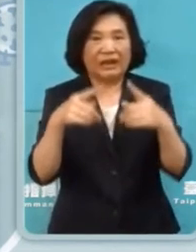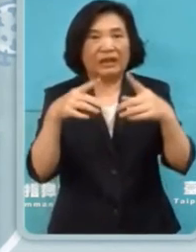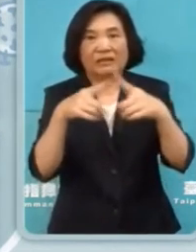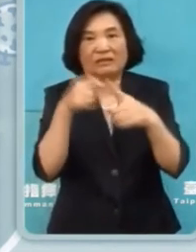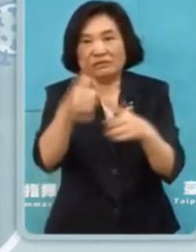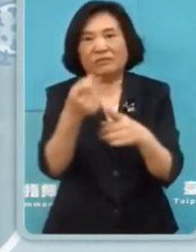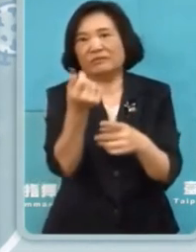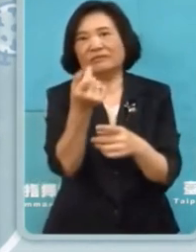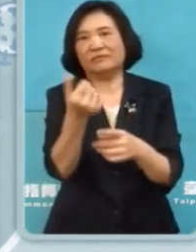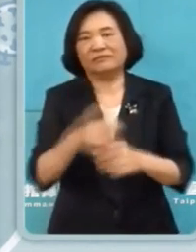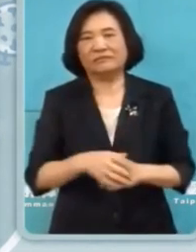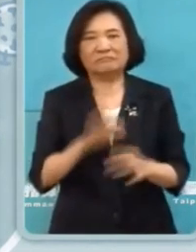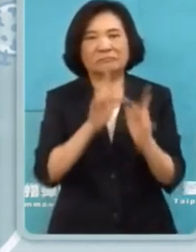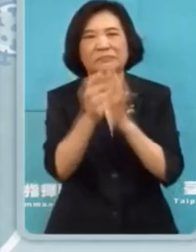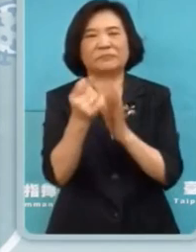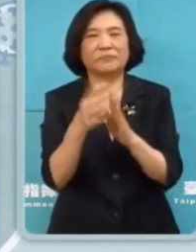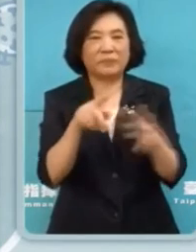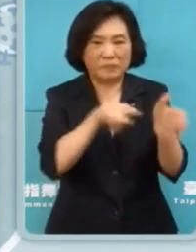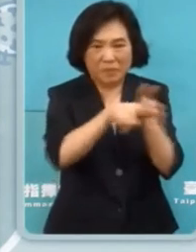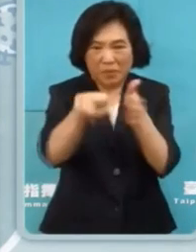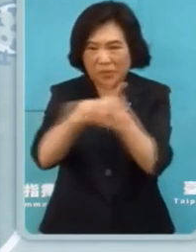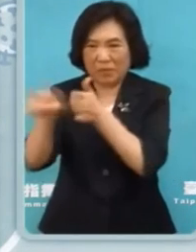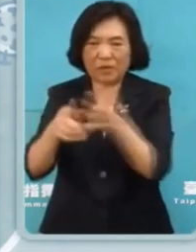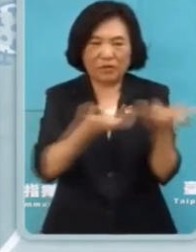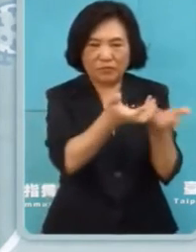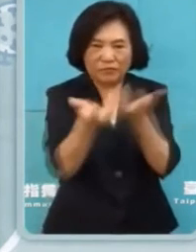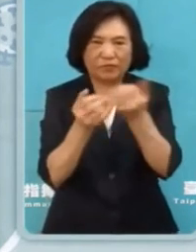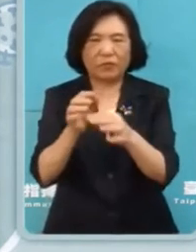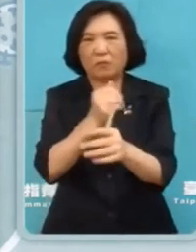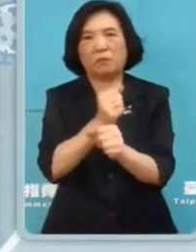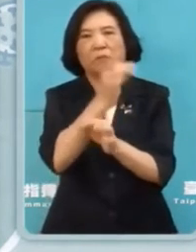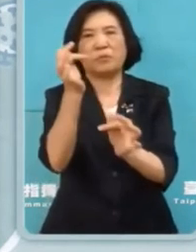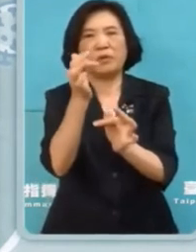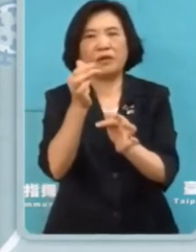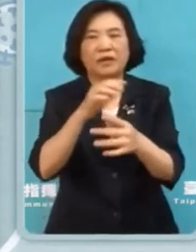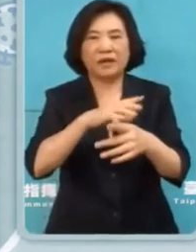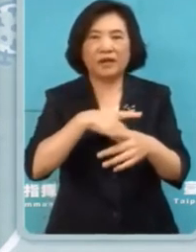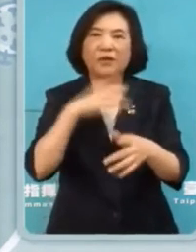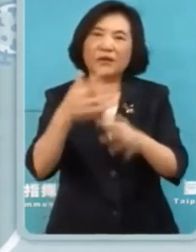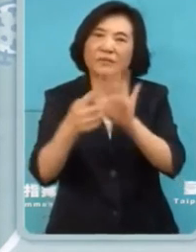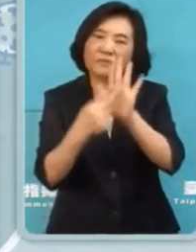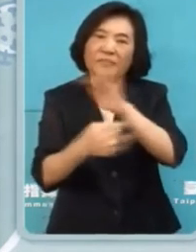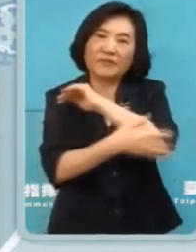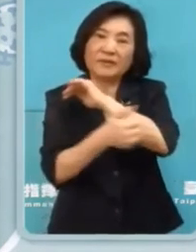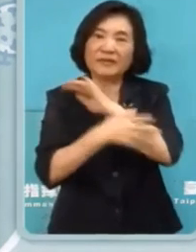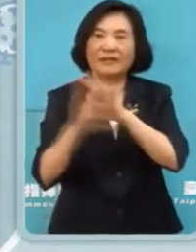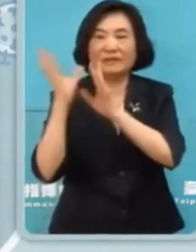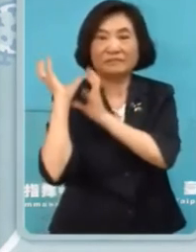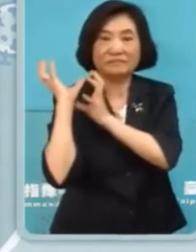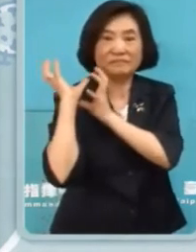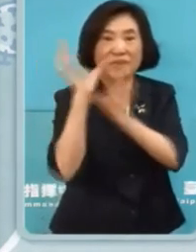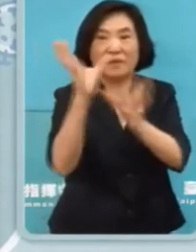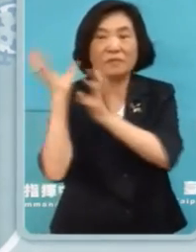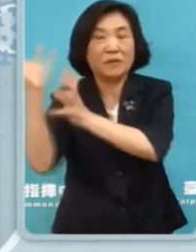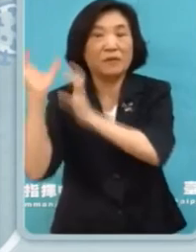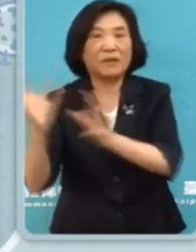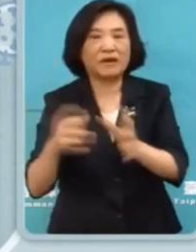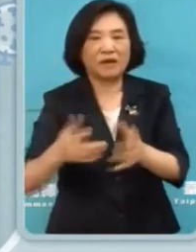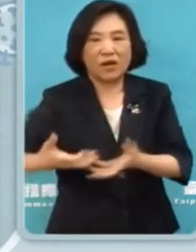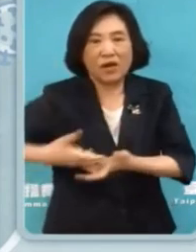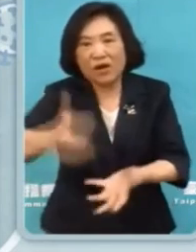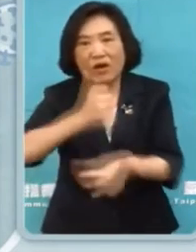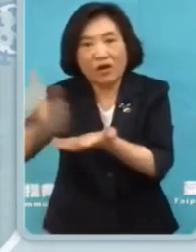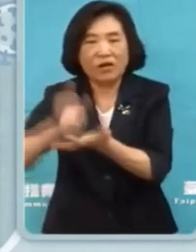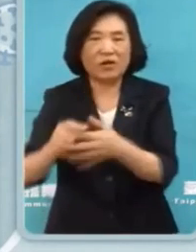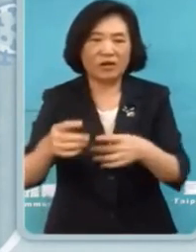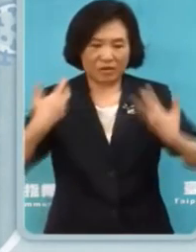那这次还是有进步的，分仓分流做更好，所以里面的那个搬运工，你知道按照不同的区域穿的衣服颜色都不一样，这